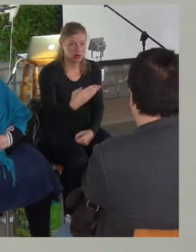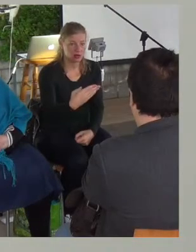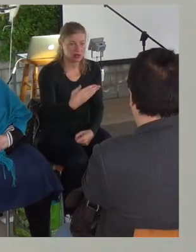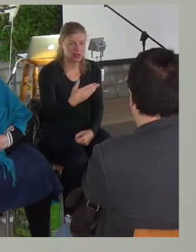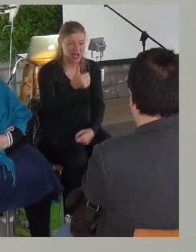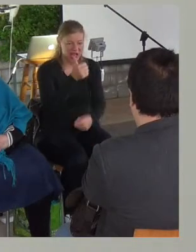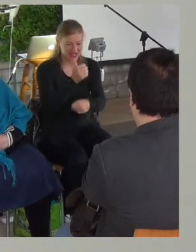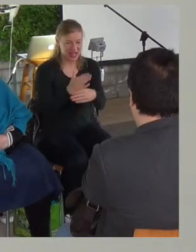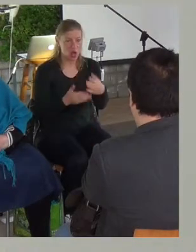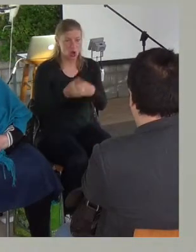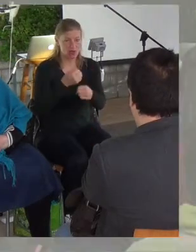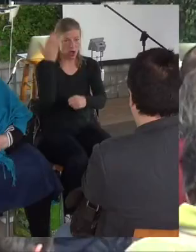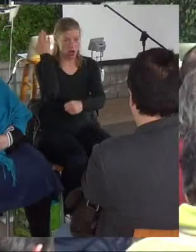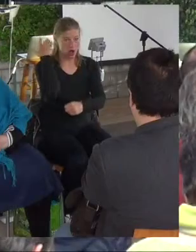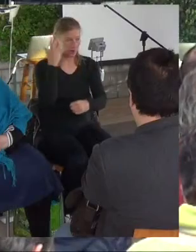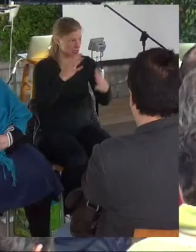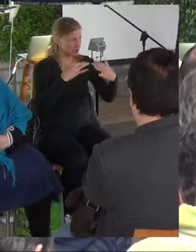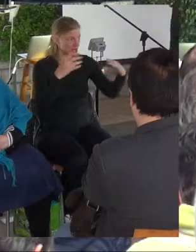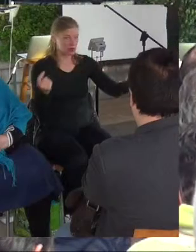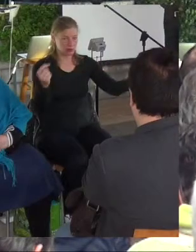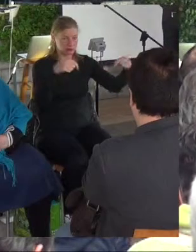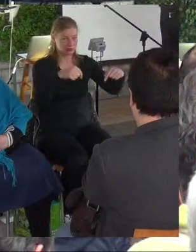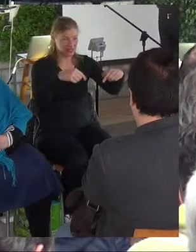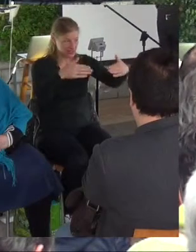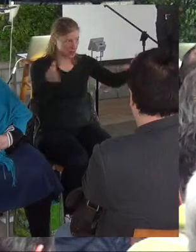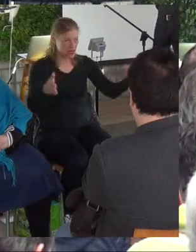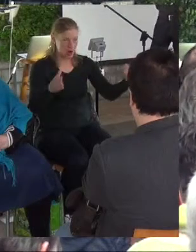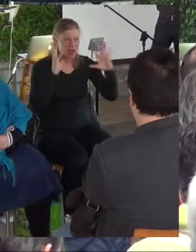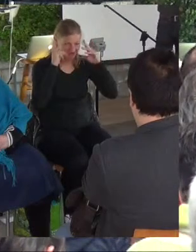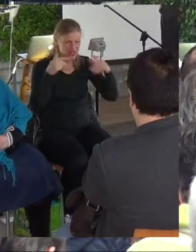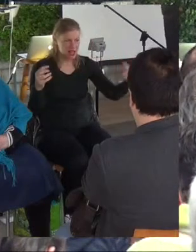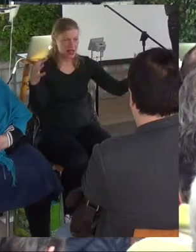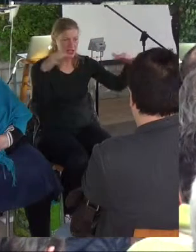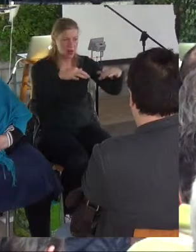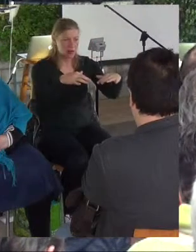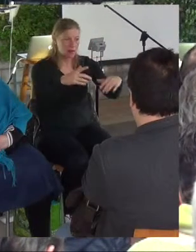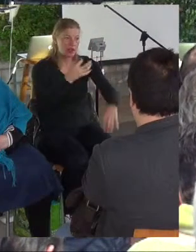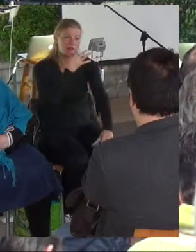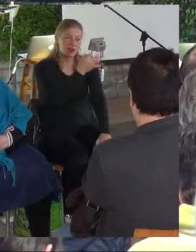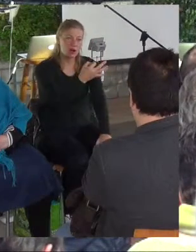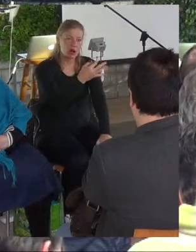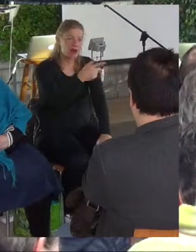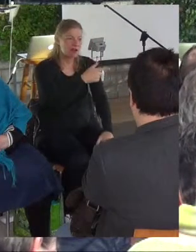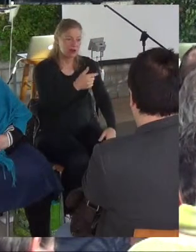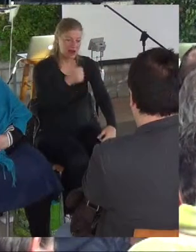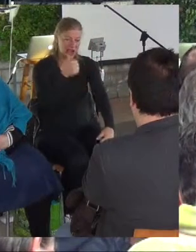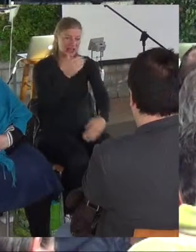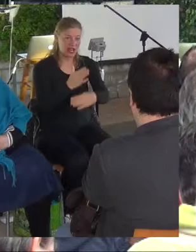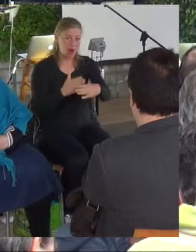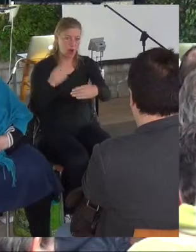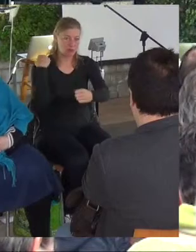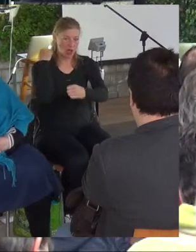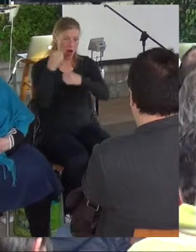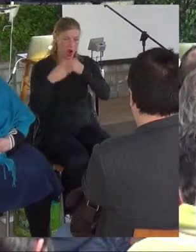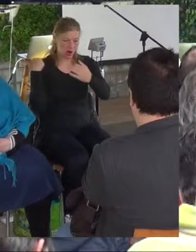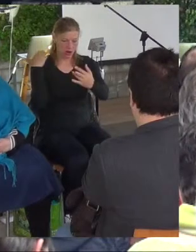waren wir hier in diesem Raum. Viele Leute waren da. Ich frage euch, was habt ihr gemacht in den anderthalb Jahren?